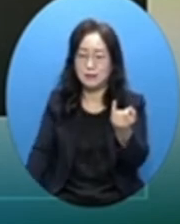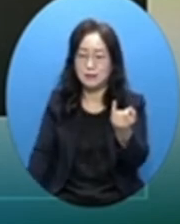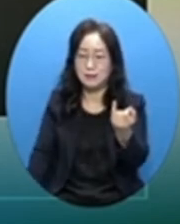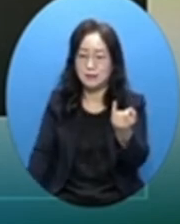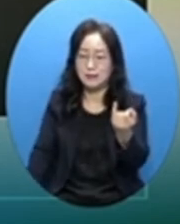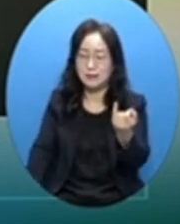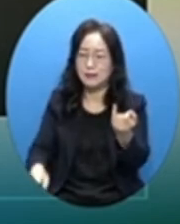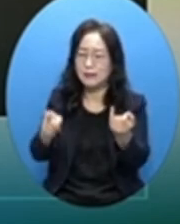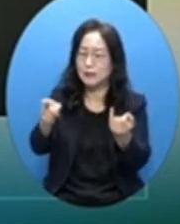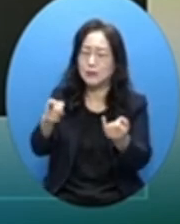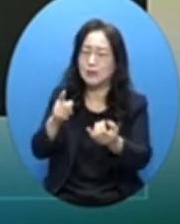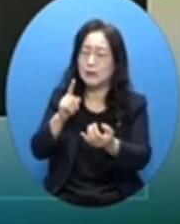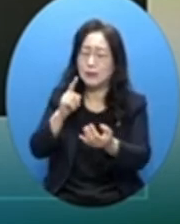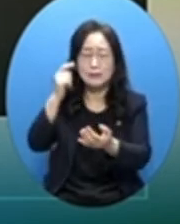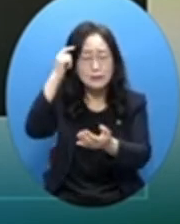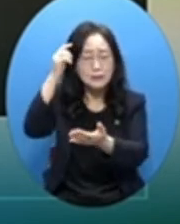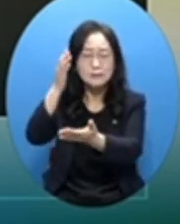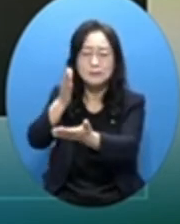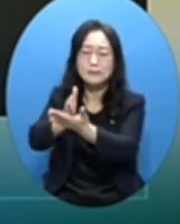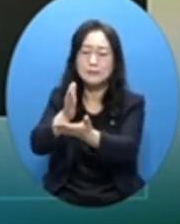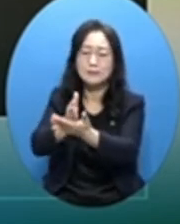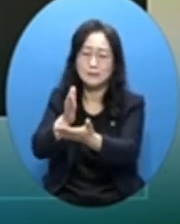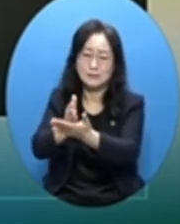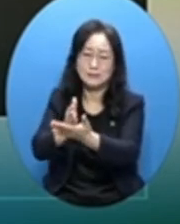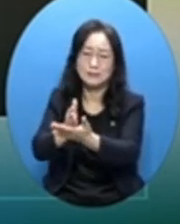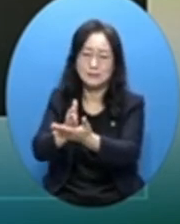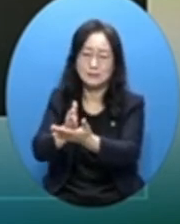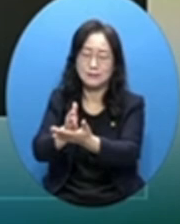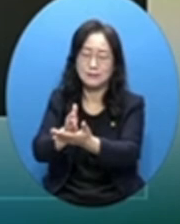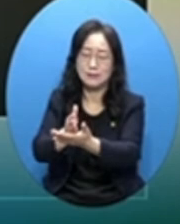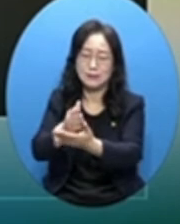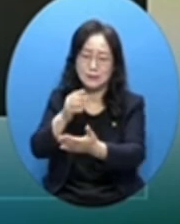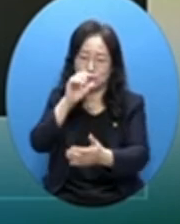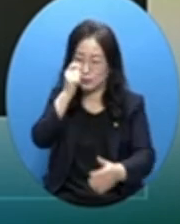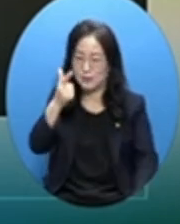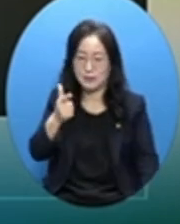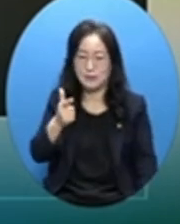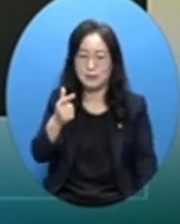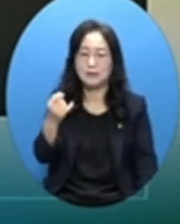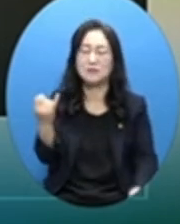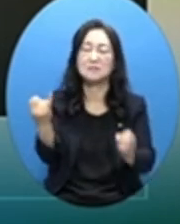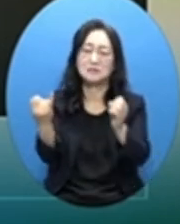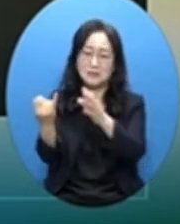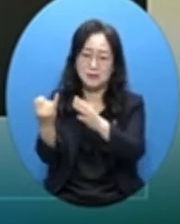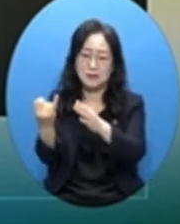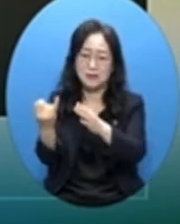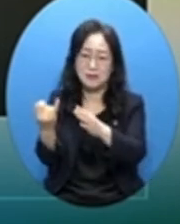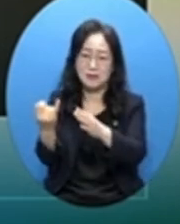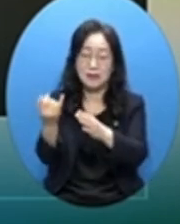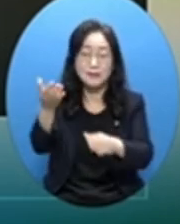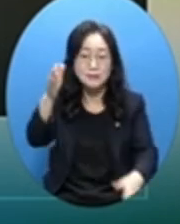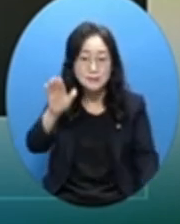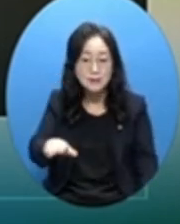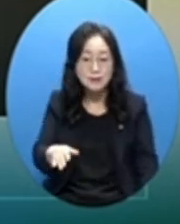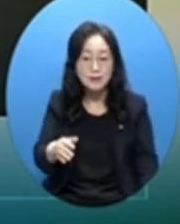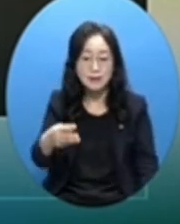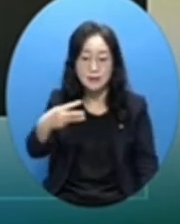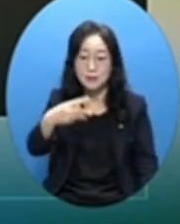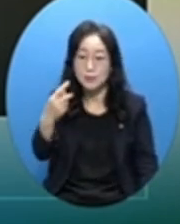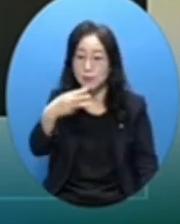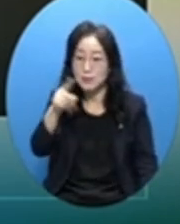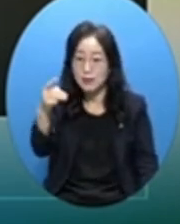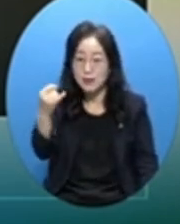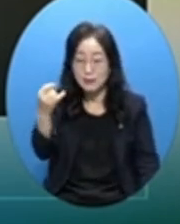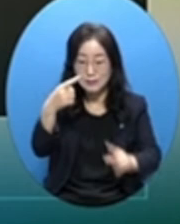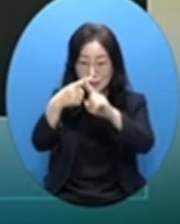그 아이를 돕는다는 생각은 별로 바람직하지 않다고. 동료들이 다 말렸는데도